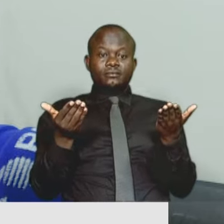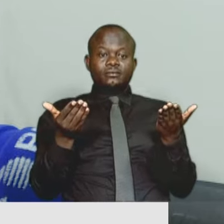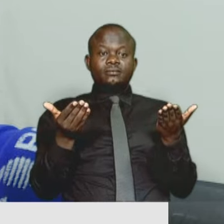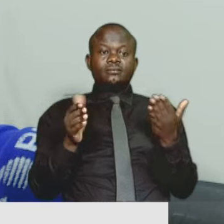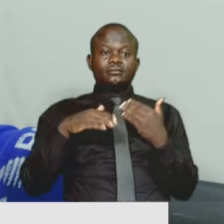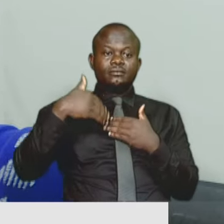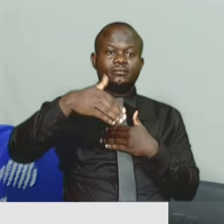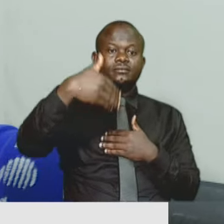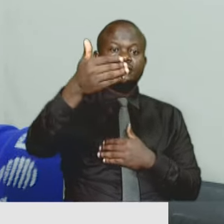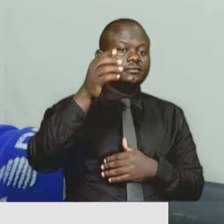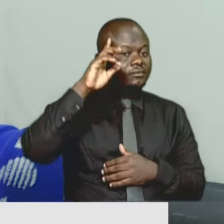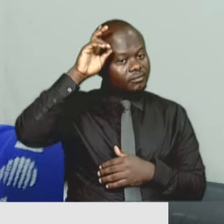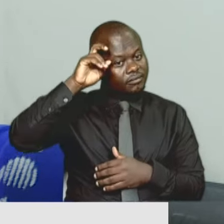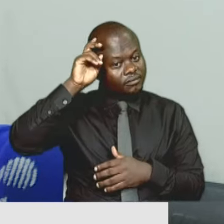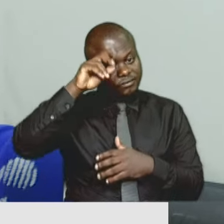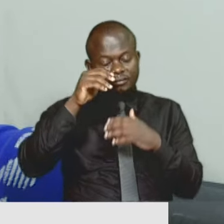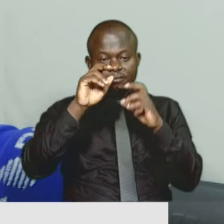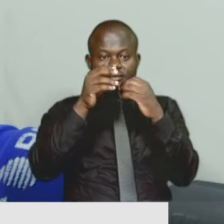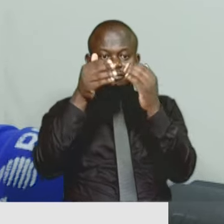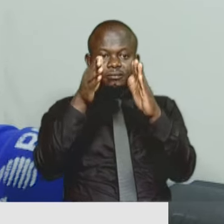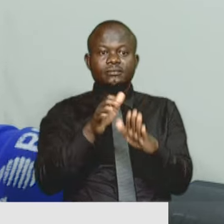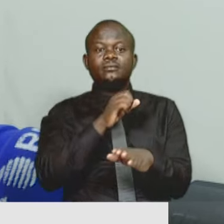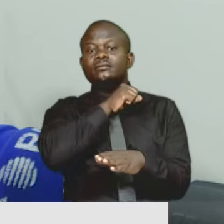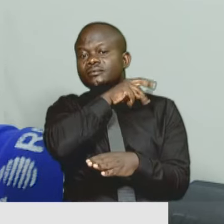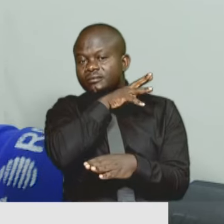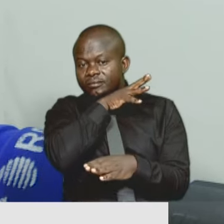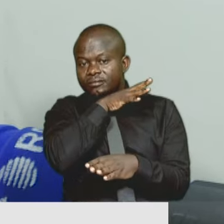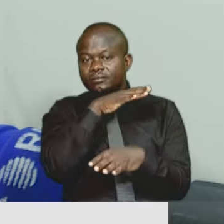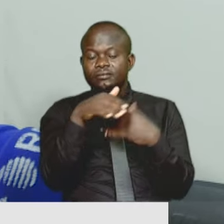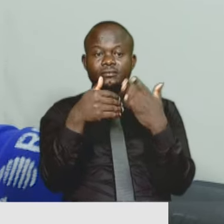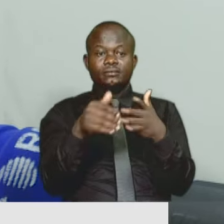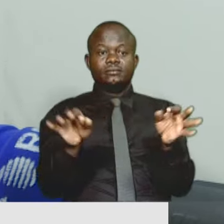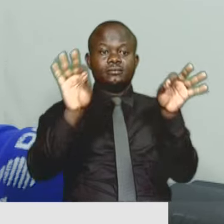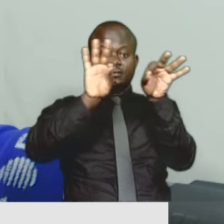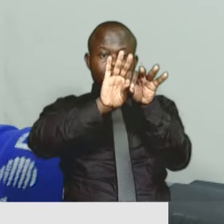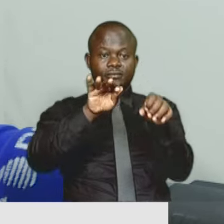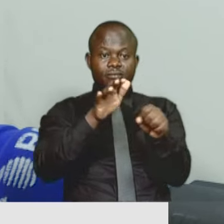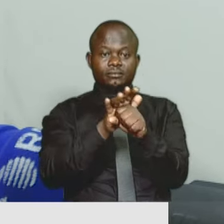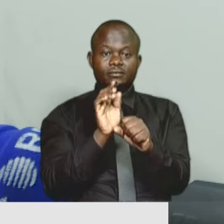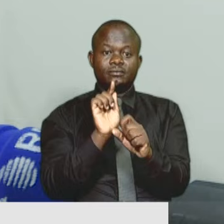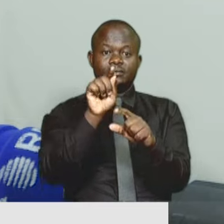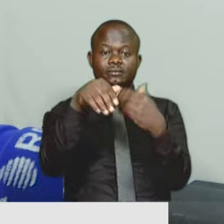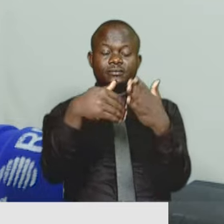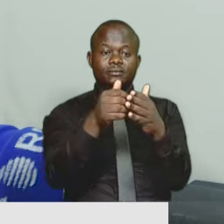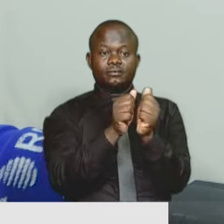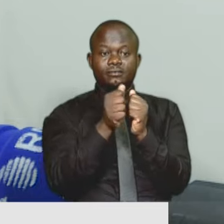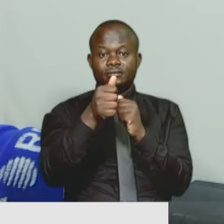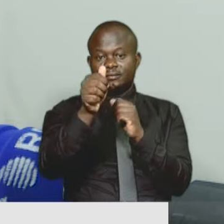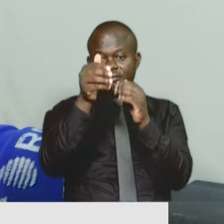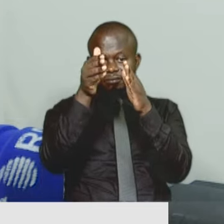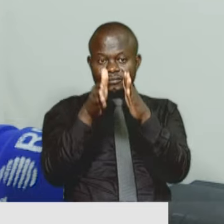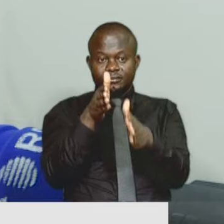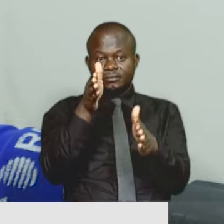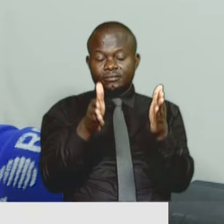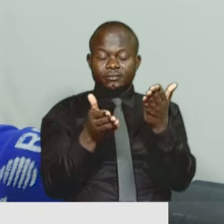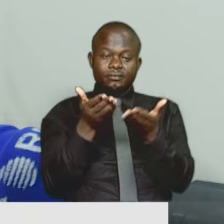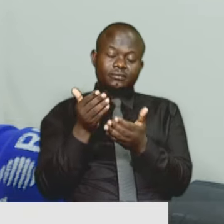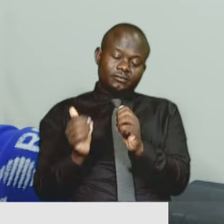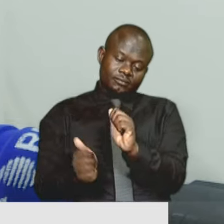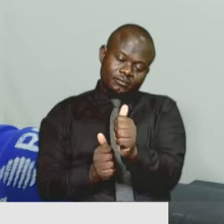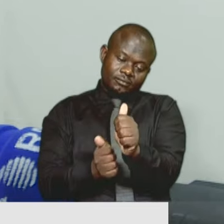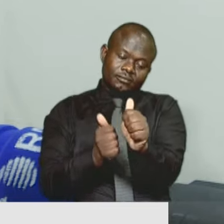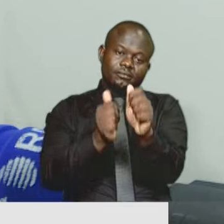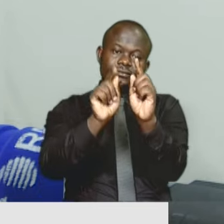bahora bumva yuko umuntu azabanduza ni ngombwa rero ko tujyana n'uwo muntu tukanamuherekeza tukamugeza